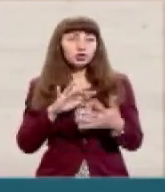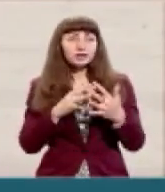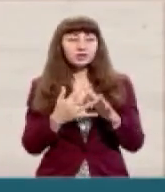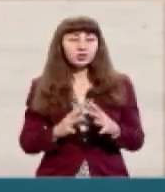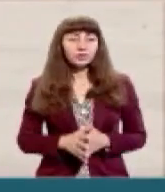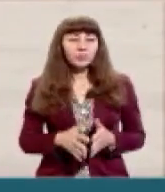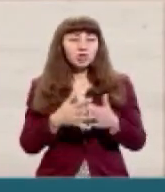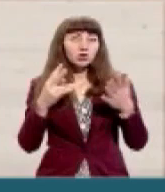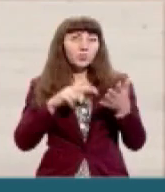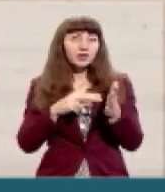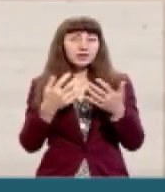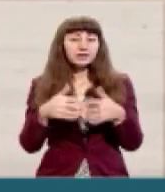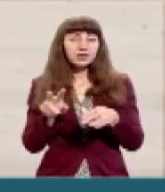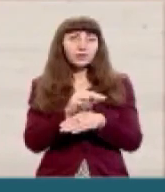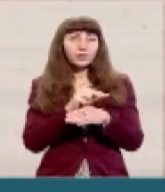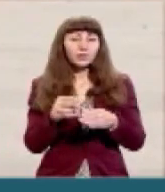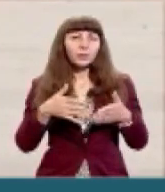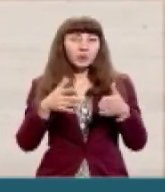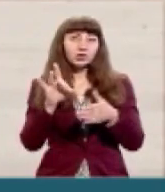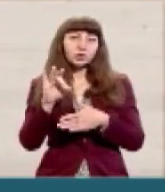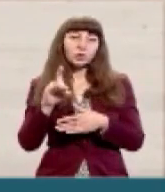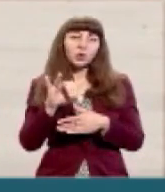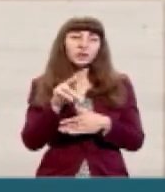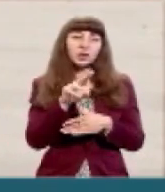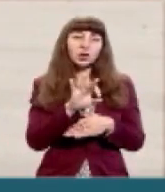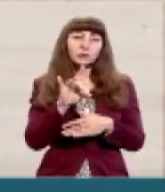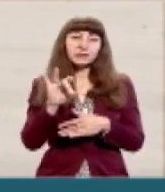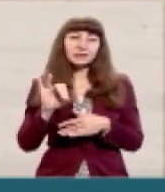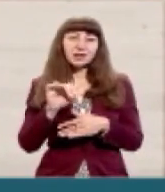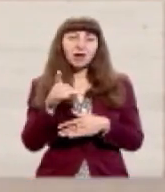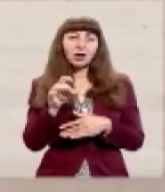Это средний ремонт автомобильной дороги Боровское Узунагаш.